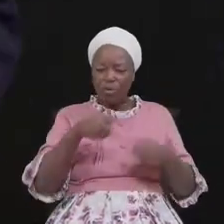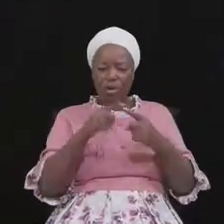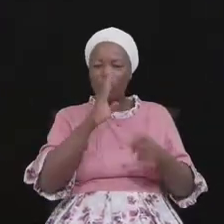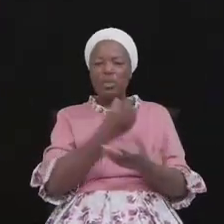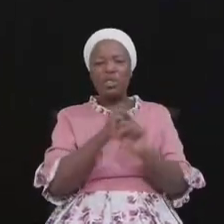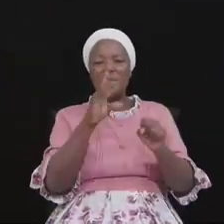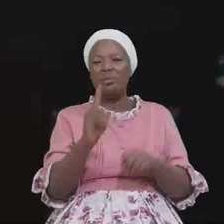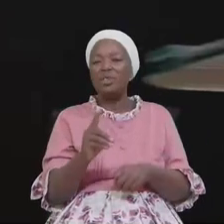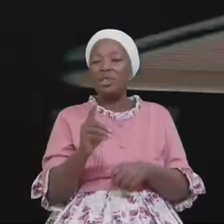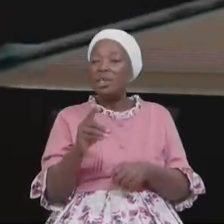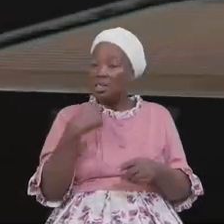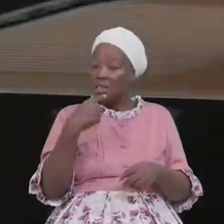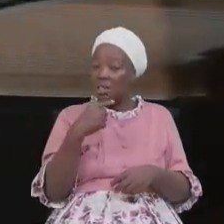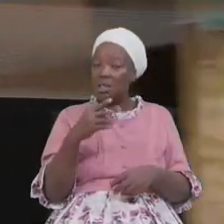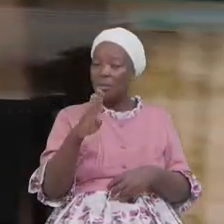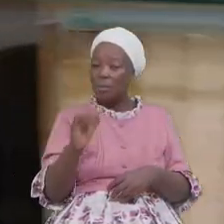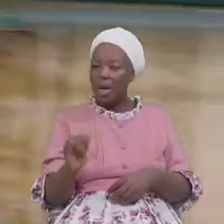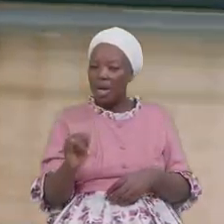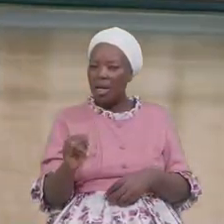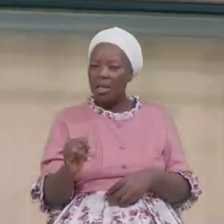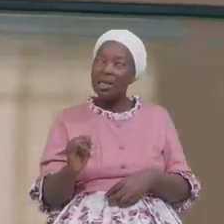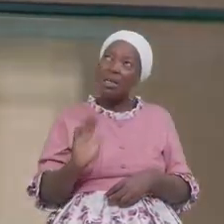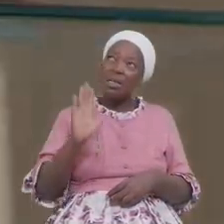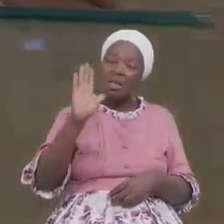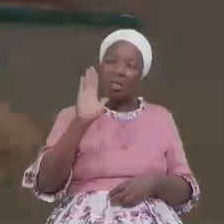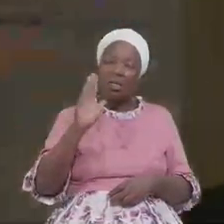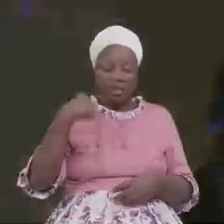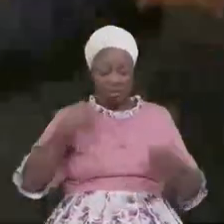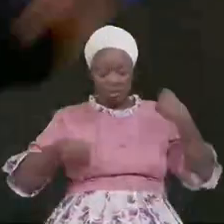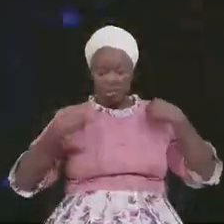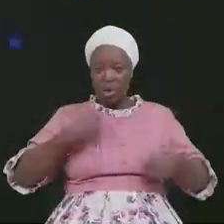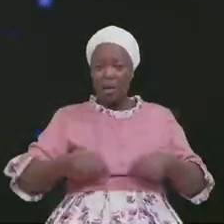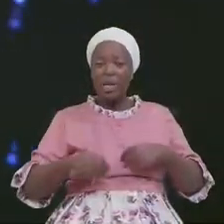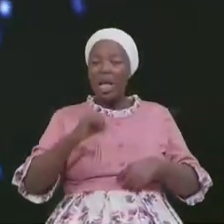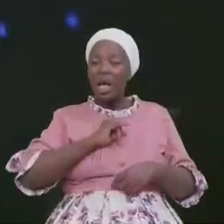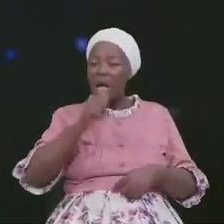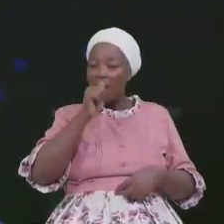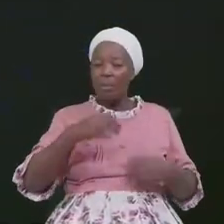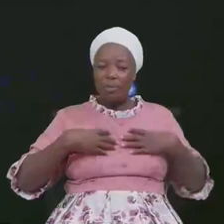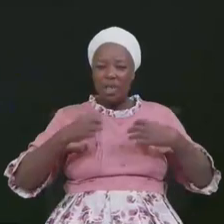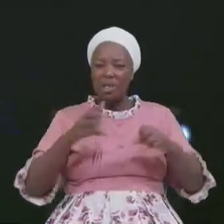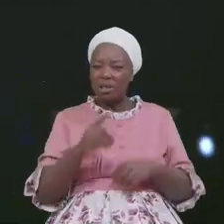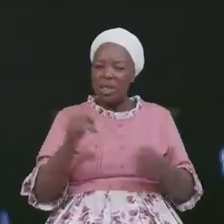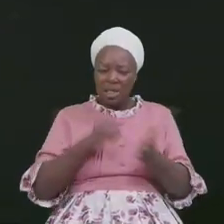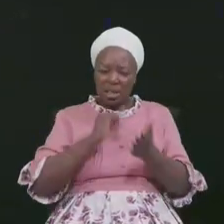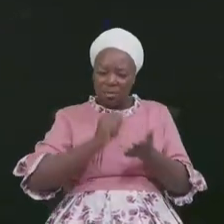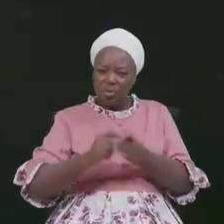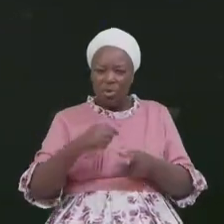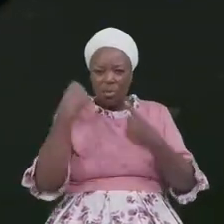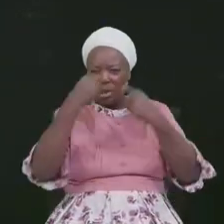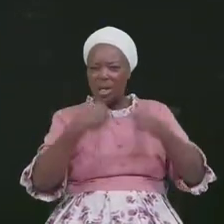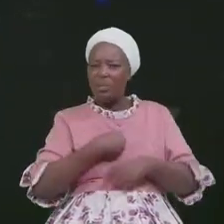Aidé par ses maîtrises, je suis guéri. C'est écrit à mon sujet. Et je